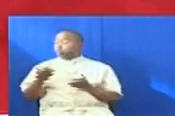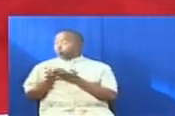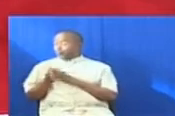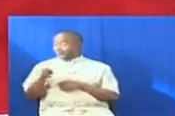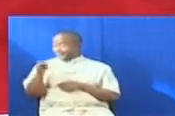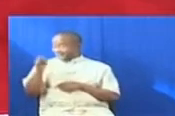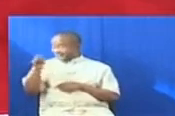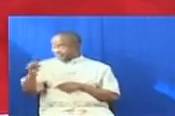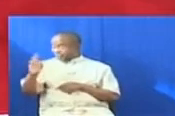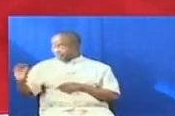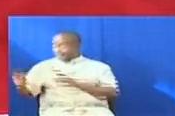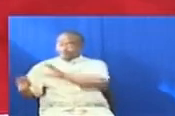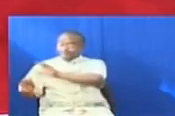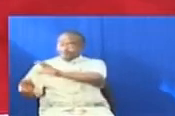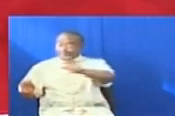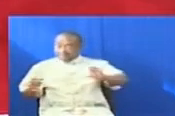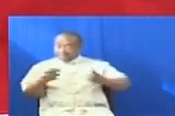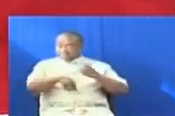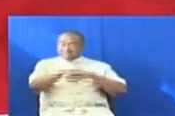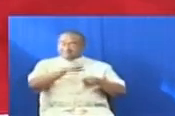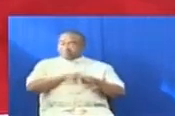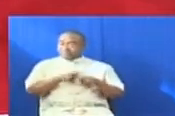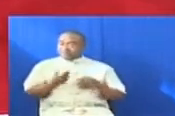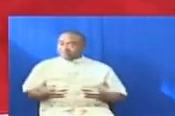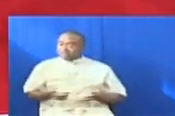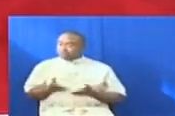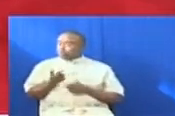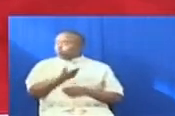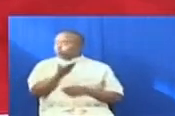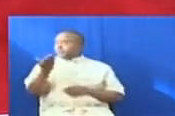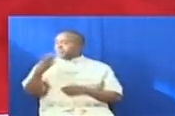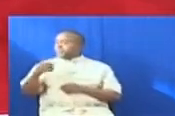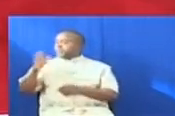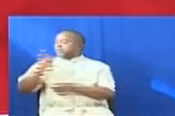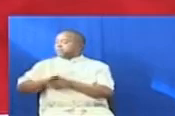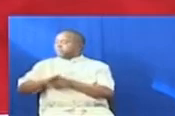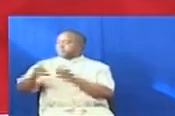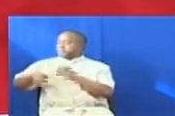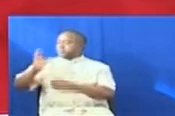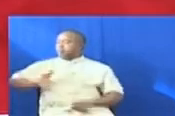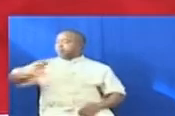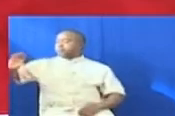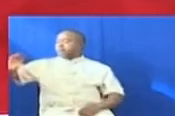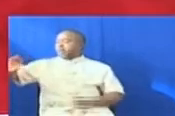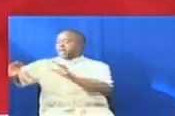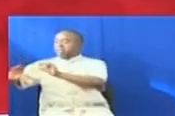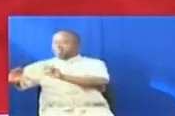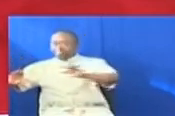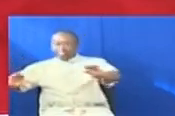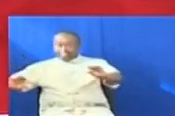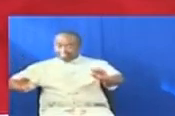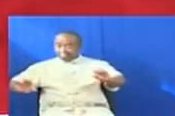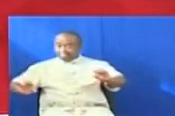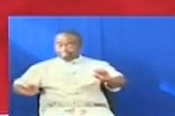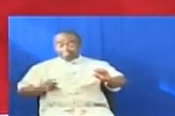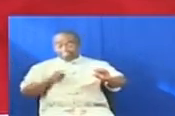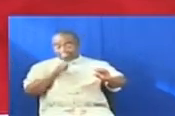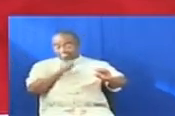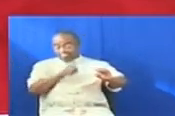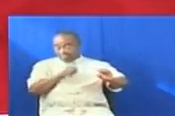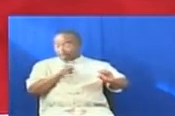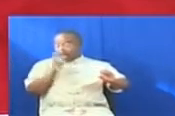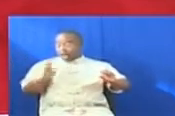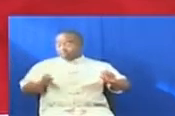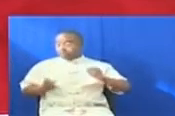fedha hawazipeleki kwa wakati na kwa nini wengine wapelekee fedha nyingi kupita kiasi? Matokeo yake halmashauri wanaanza kutumia zile